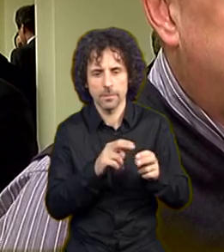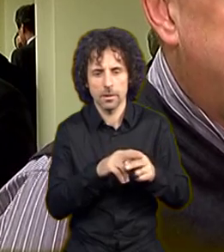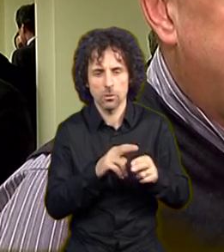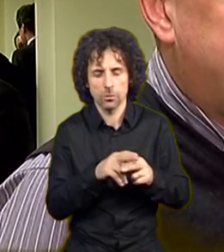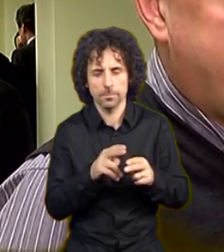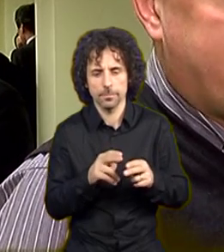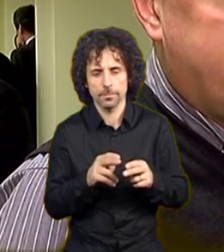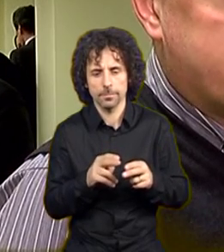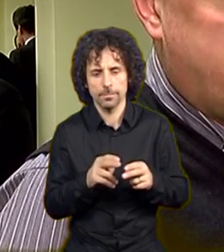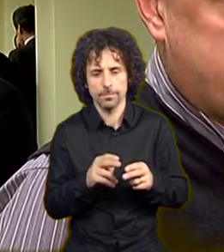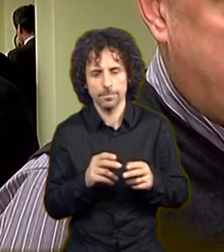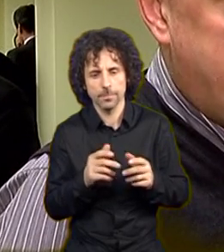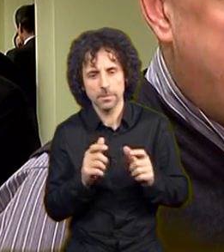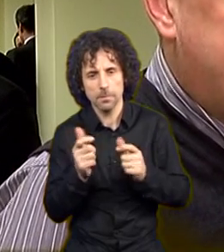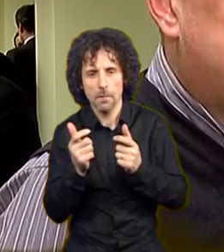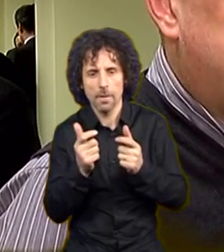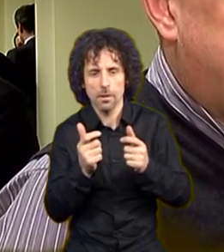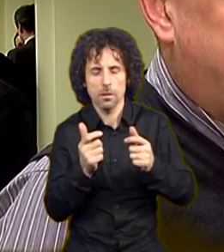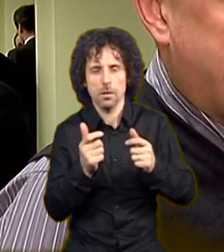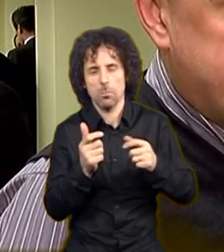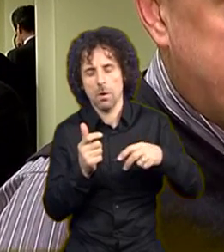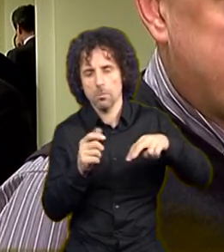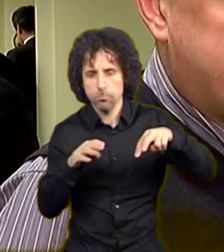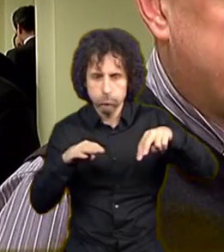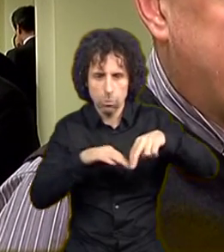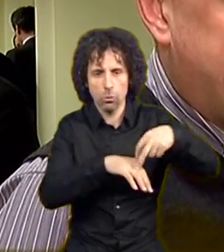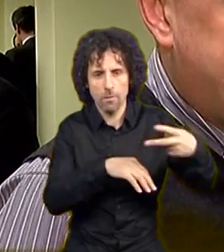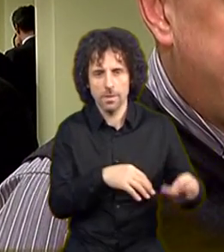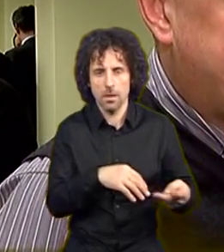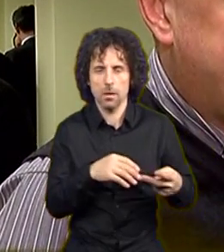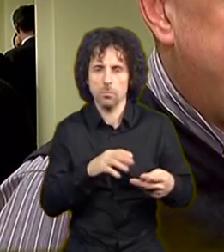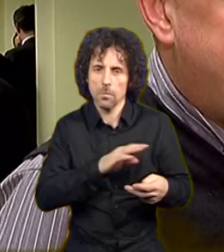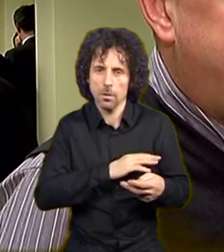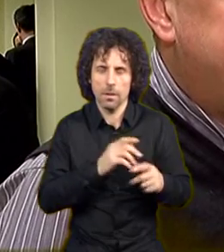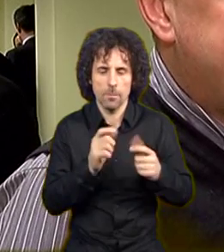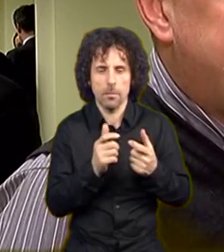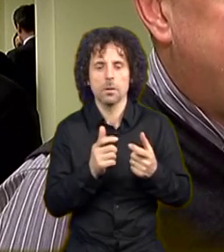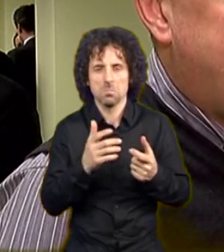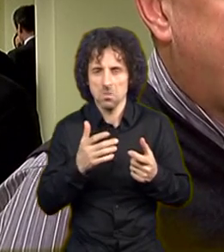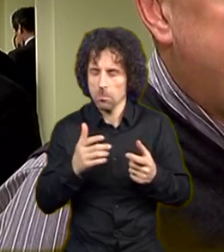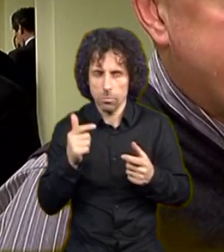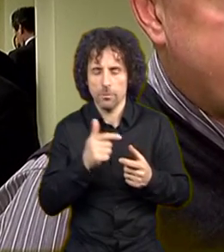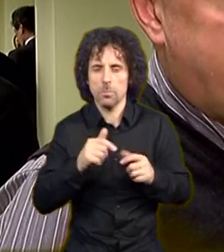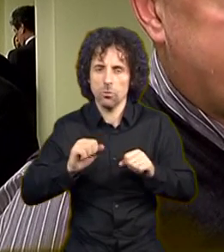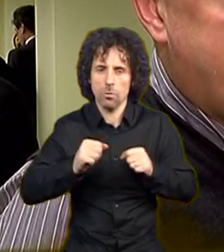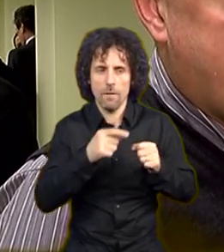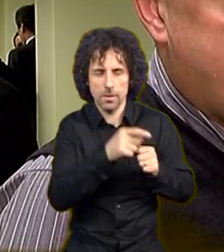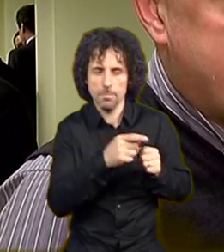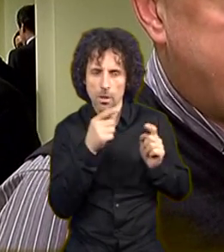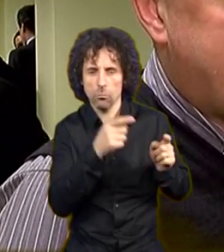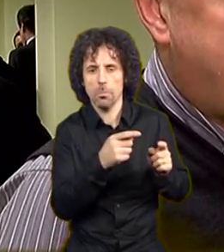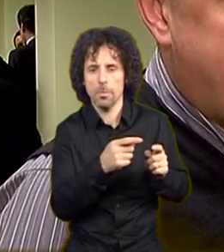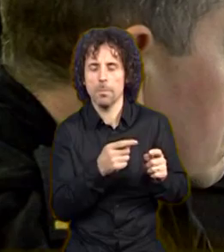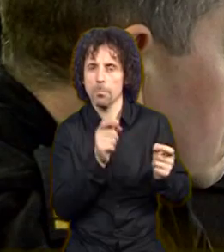w których do wypadków już doszło, doszło do potrońców, doszło do śmiertelnych wypadków. Powinniśmy również działać w tym